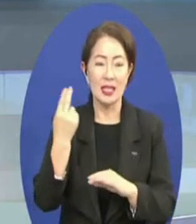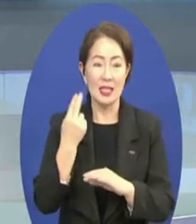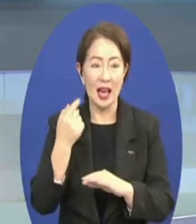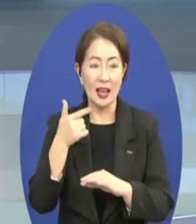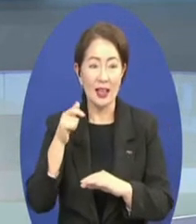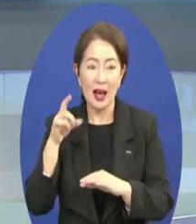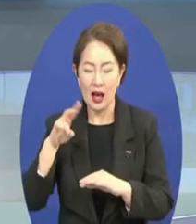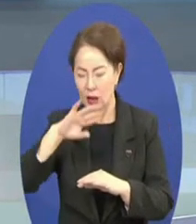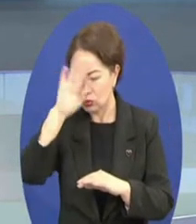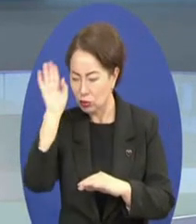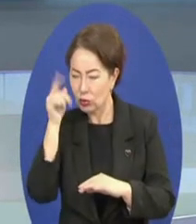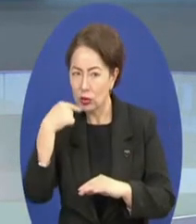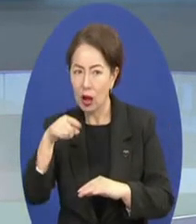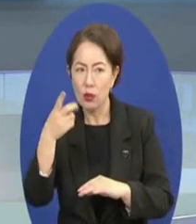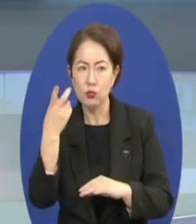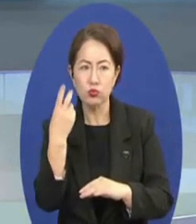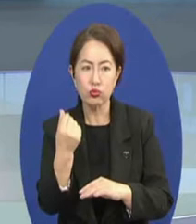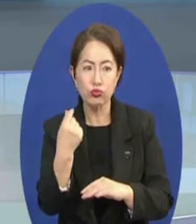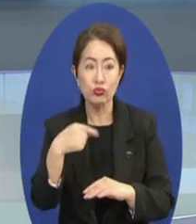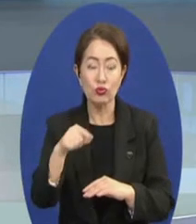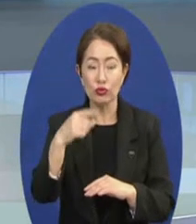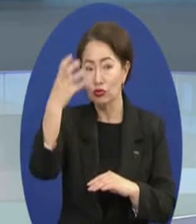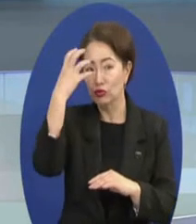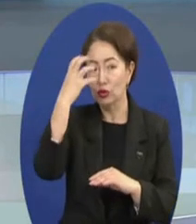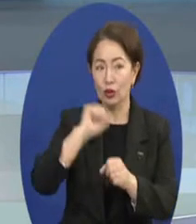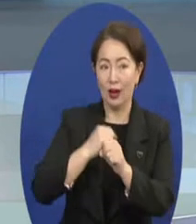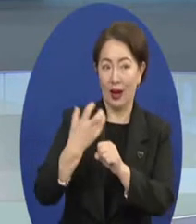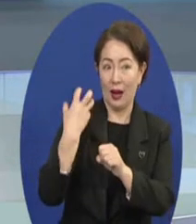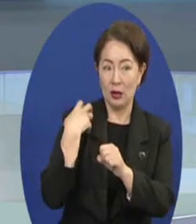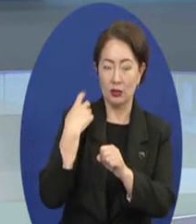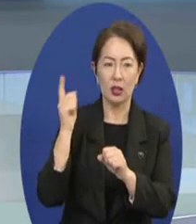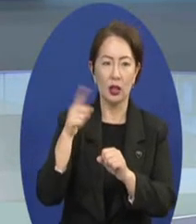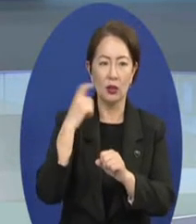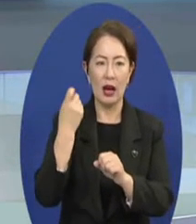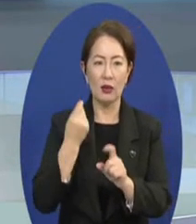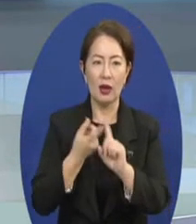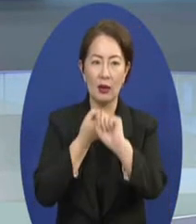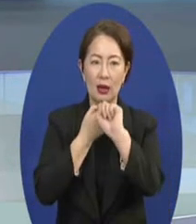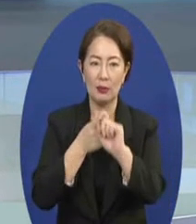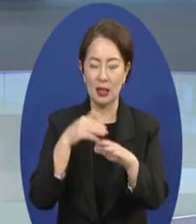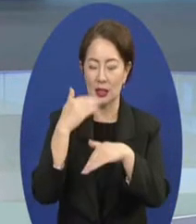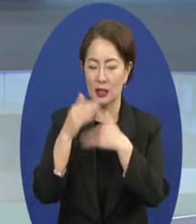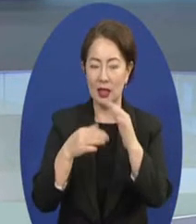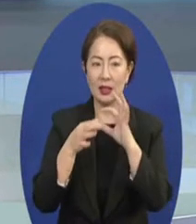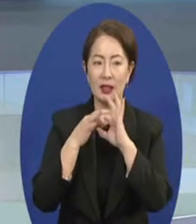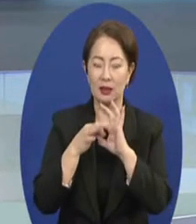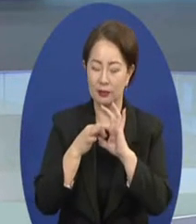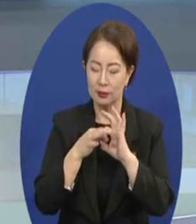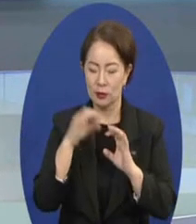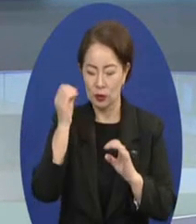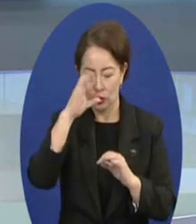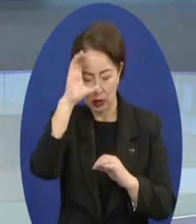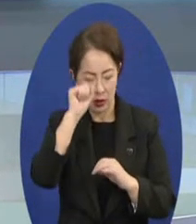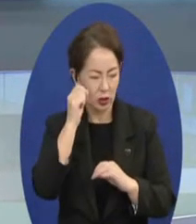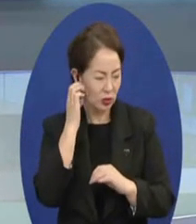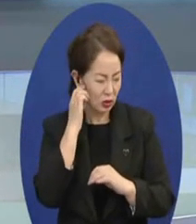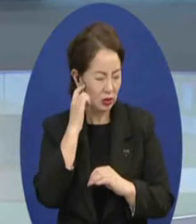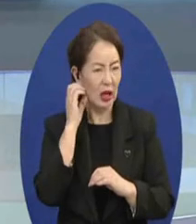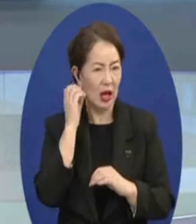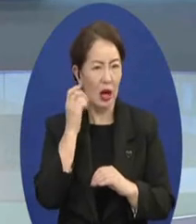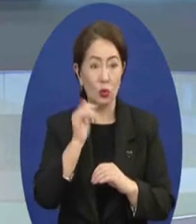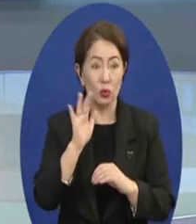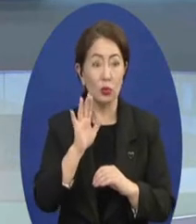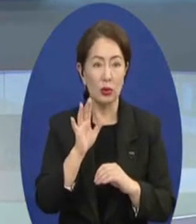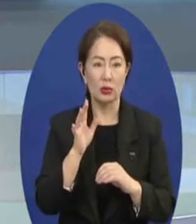дулааны үнийг төр даах болсноор эрчим хүчний хэрэглээ эрс өссөн байна. Энэ салбарт тулгамдсан асуудал бүрийг ерөнхий сайд сонсож, засгийн газрын